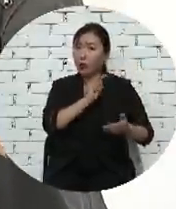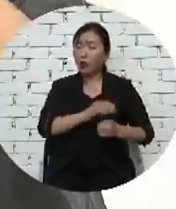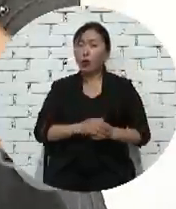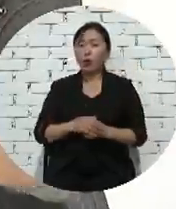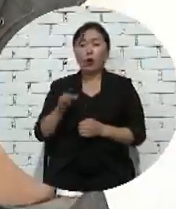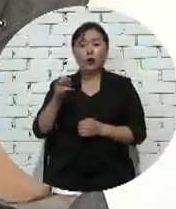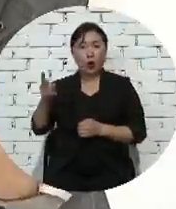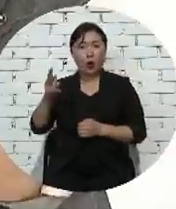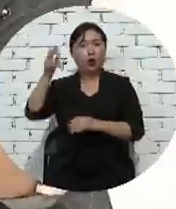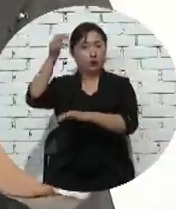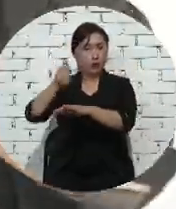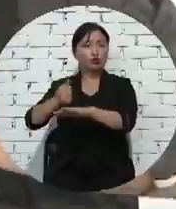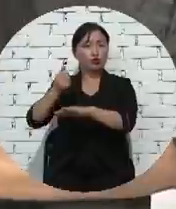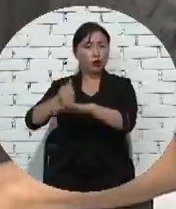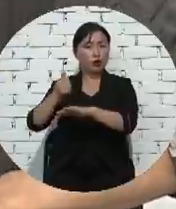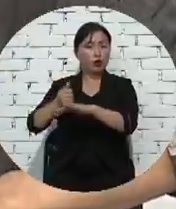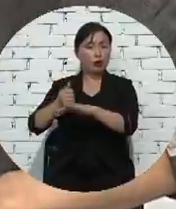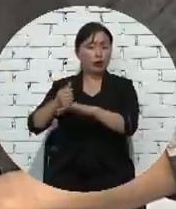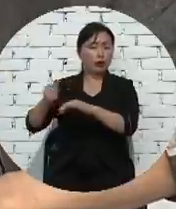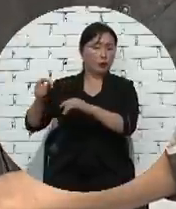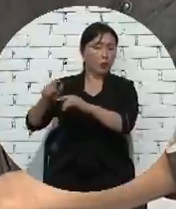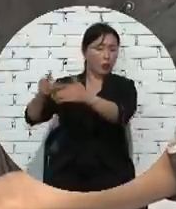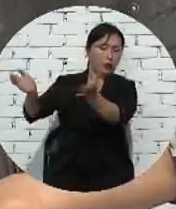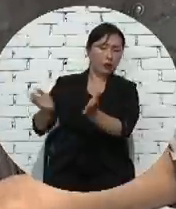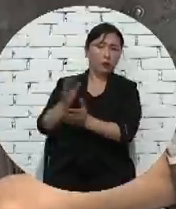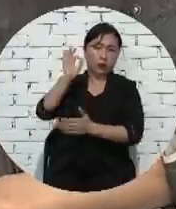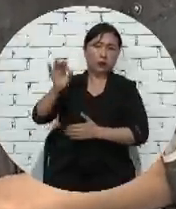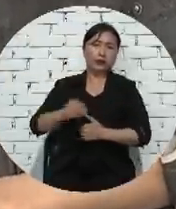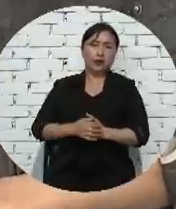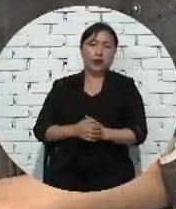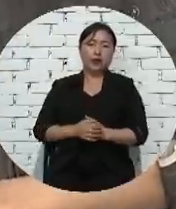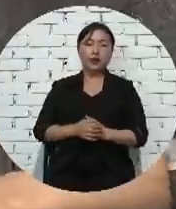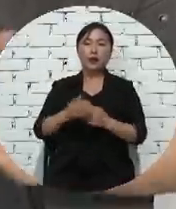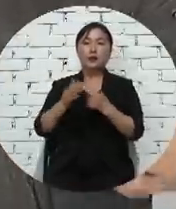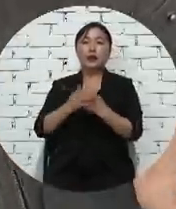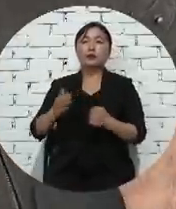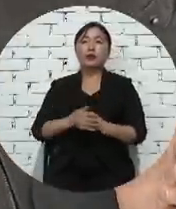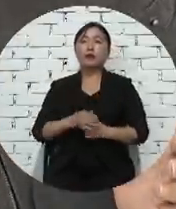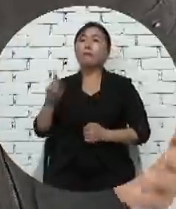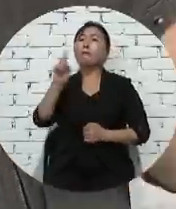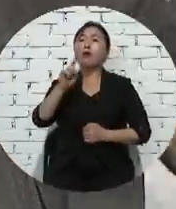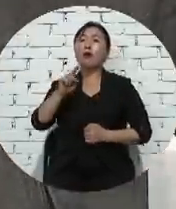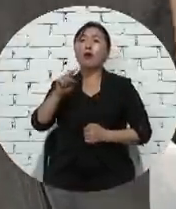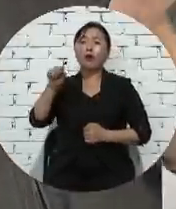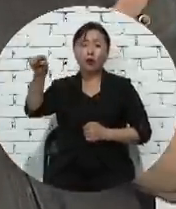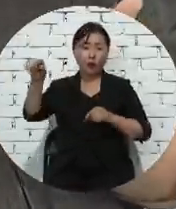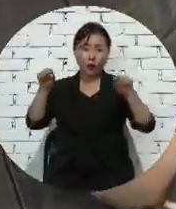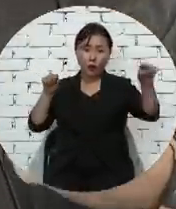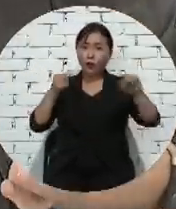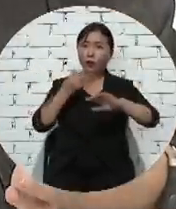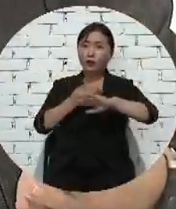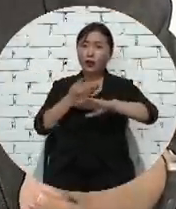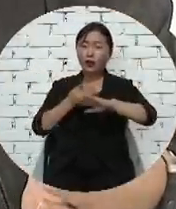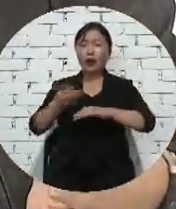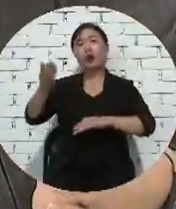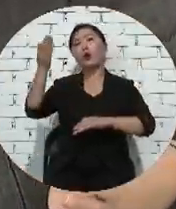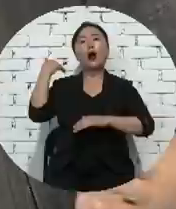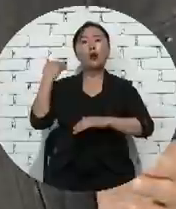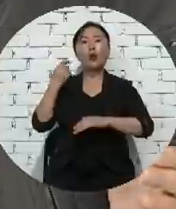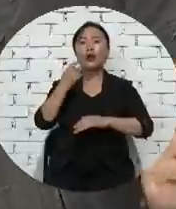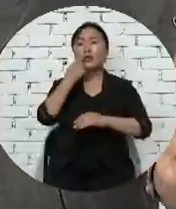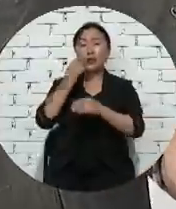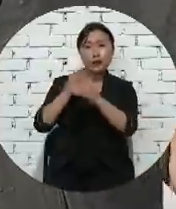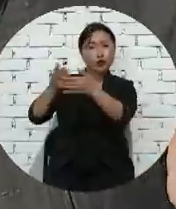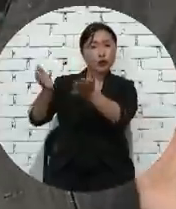하든지 뭐 뭘 하든지 하는 것으로 보이거든요. 그래서 이게 뭐가 다른가? 과거에 이제 민주당 사람들이 했던 것처럼 이게